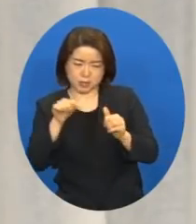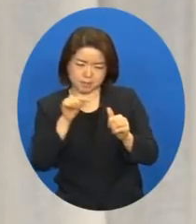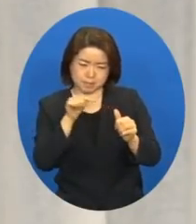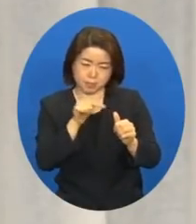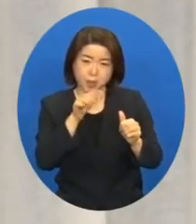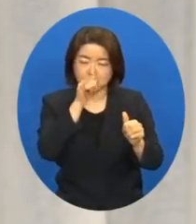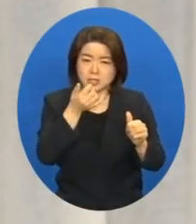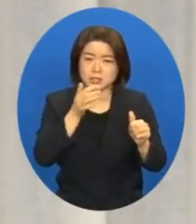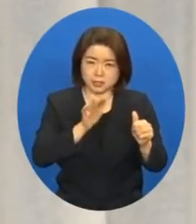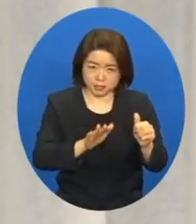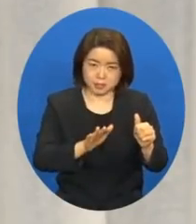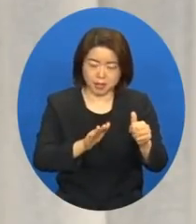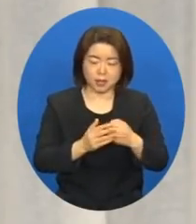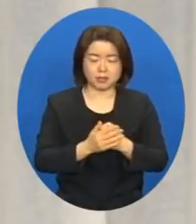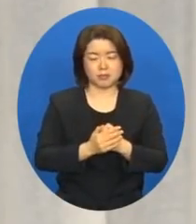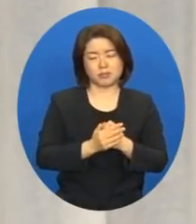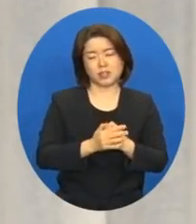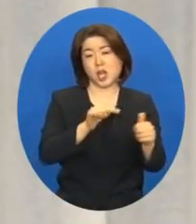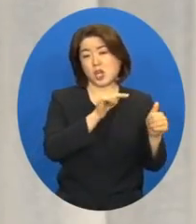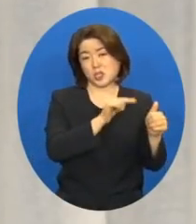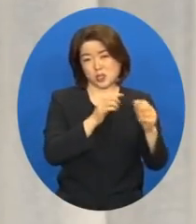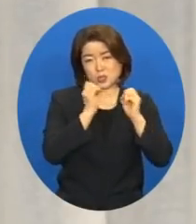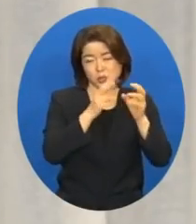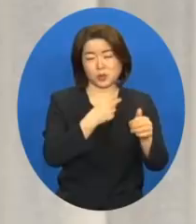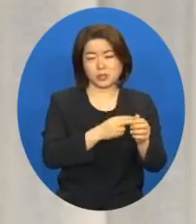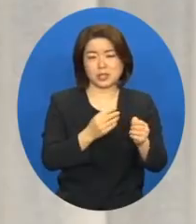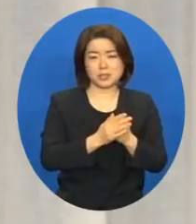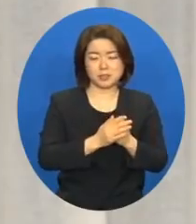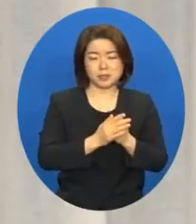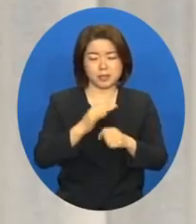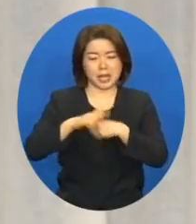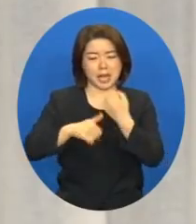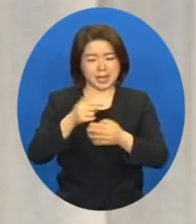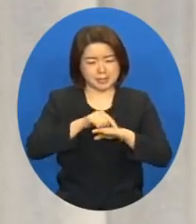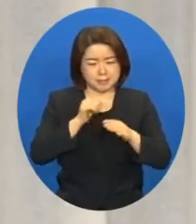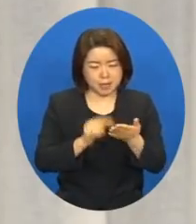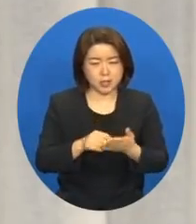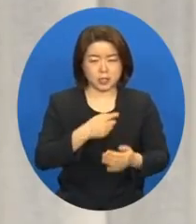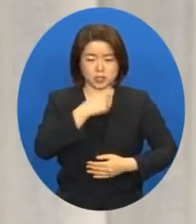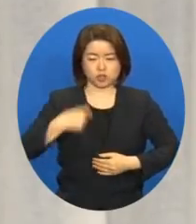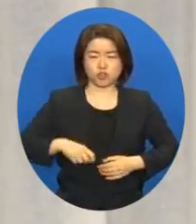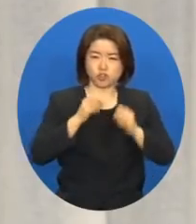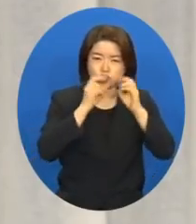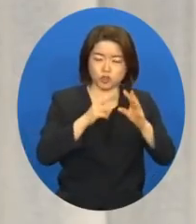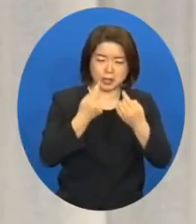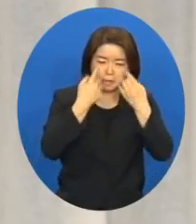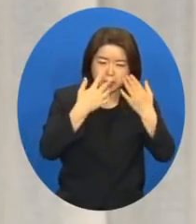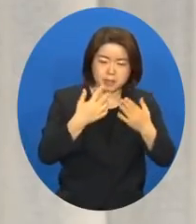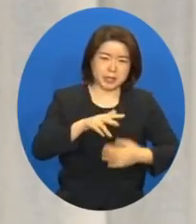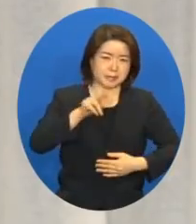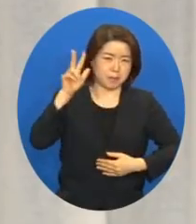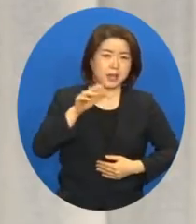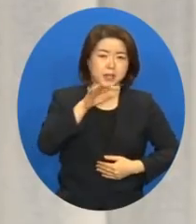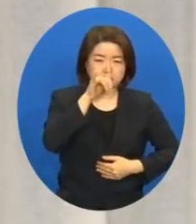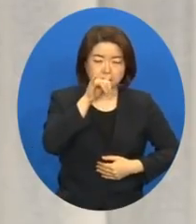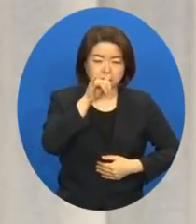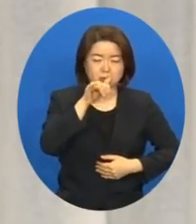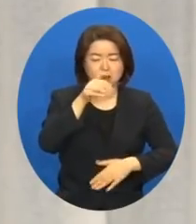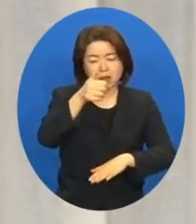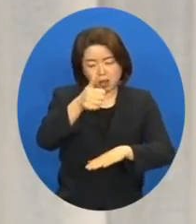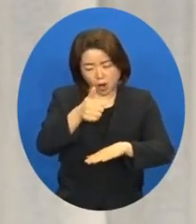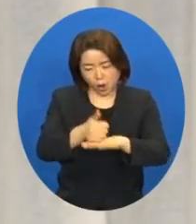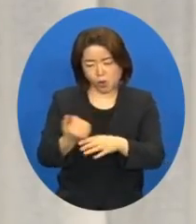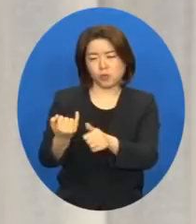테일러는 주님과 중국 선교사의 길에 대해 분명하게 서원을 했습니다. 결국은 헤어질 수밖에